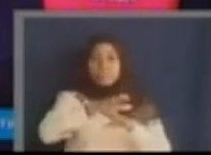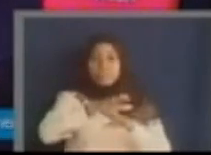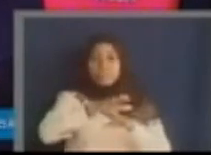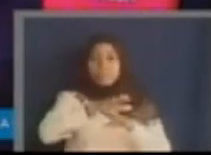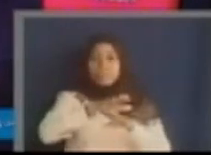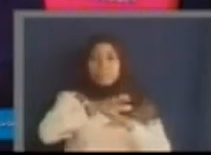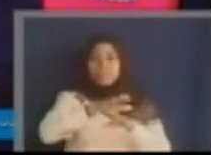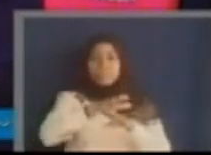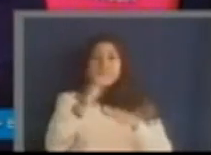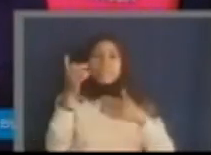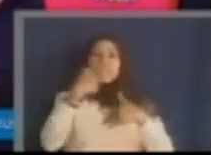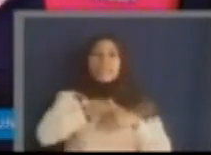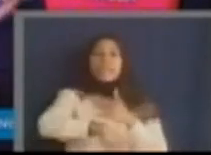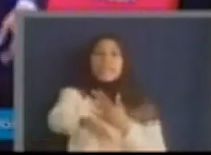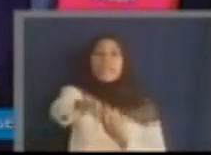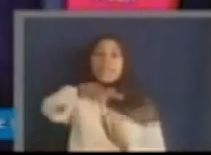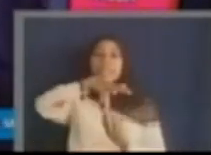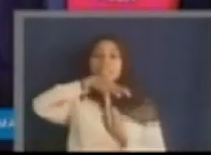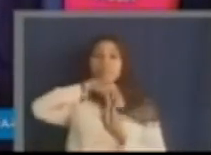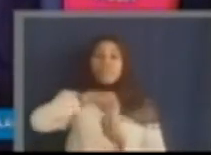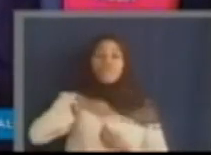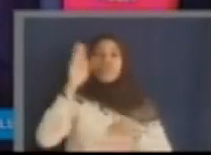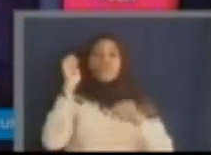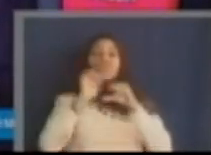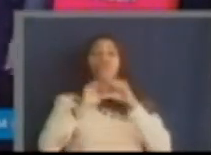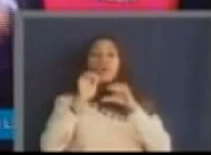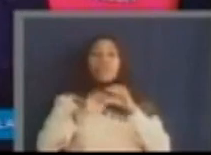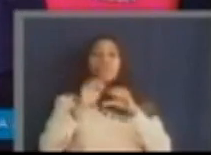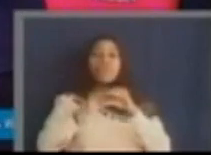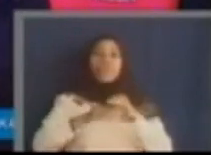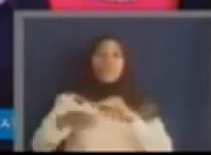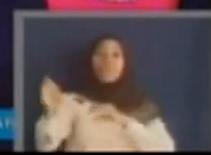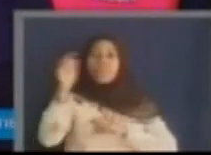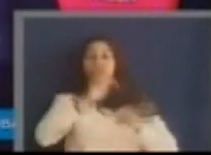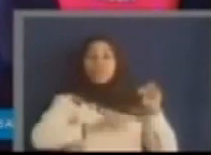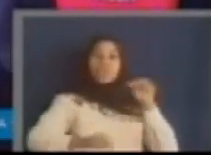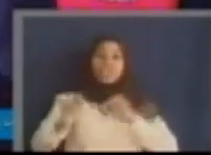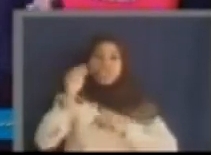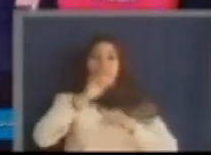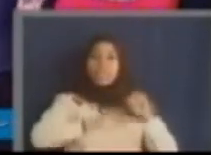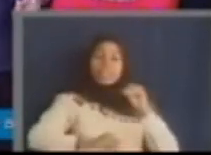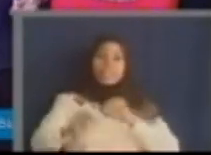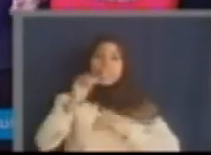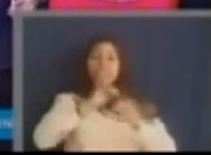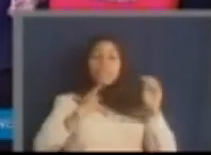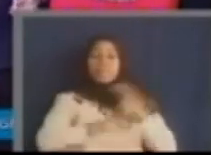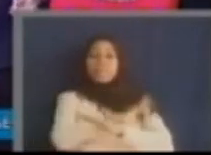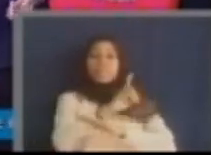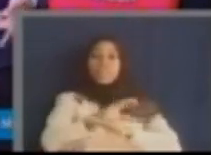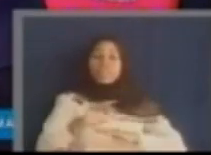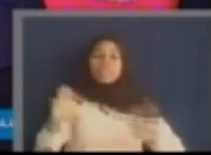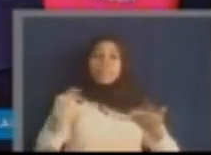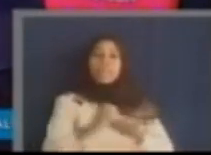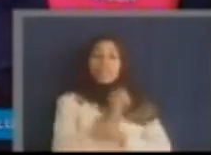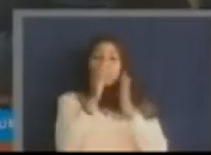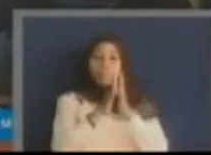katika uwiano wa jumbe wa kuchangia Mzanzibari alipata nafasi ni moja tu, wakati kanuni zinataka utoe uwiano katika michango mundani.